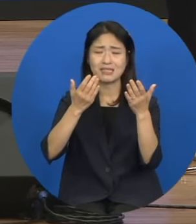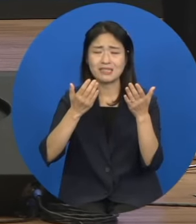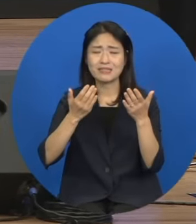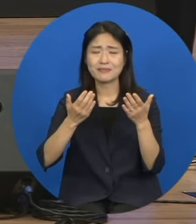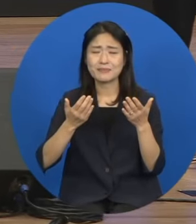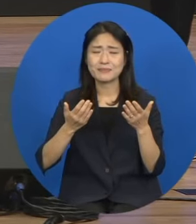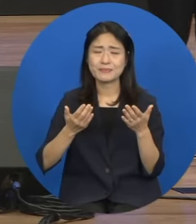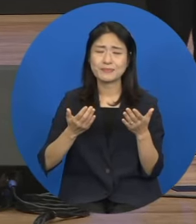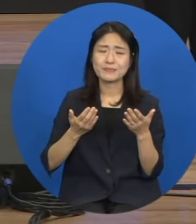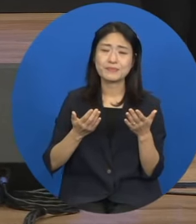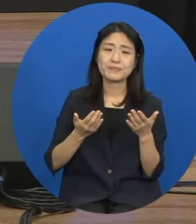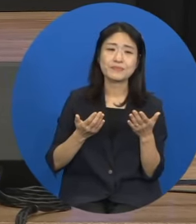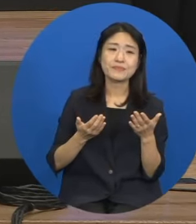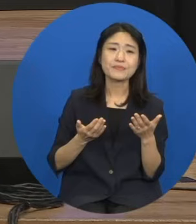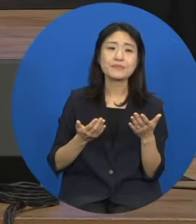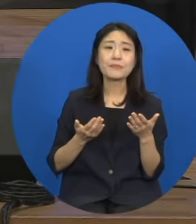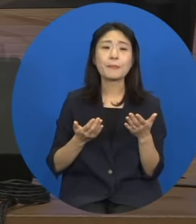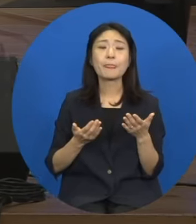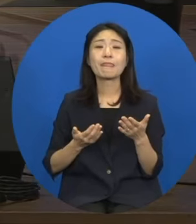지켜주시네